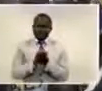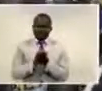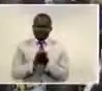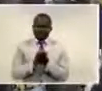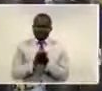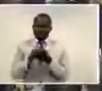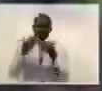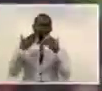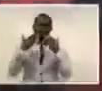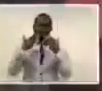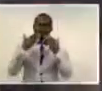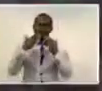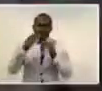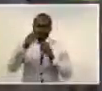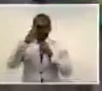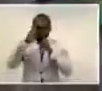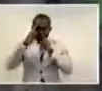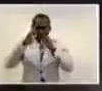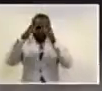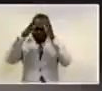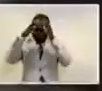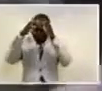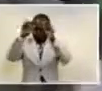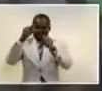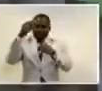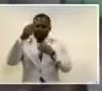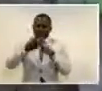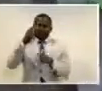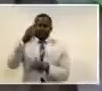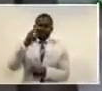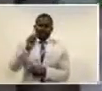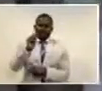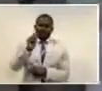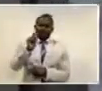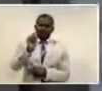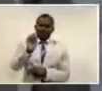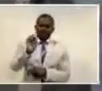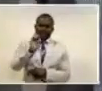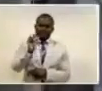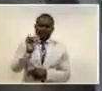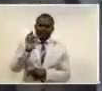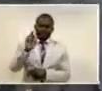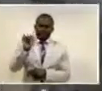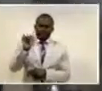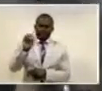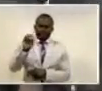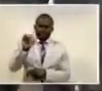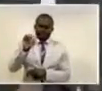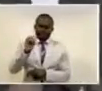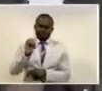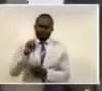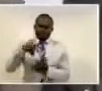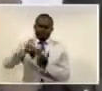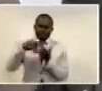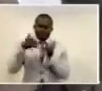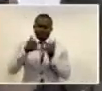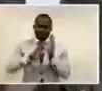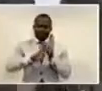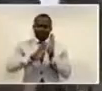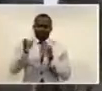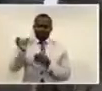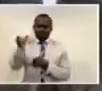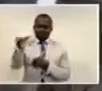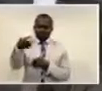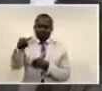urakoze nyakubahwa perezida wa repubulika nitwa Nezijya Jean de Dieu abambagaze hano mbagariye